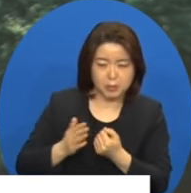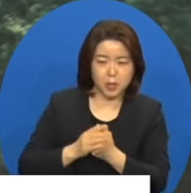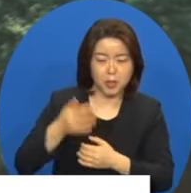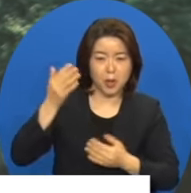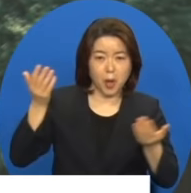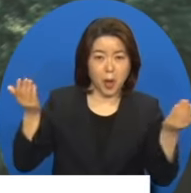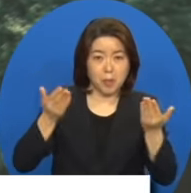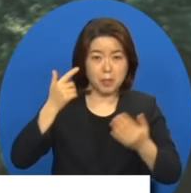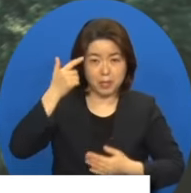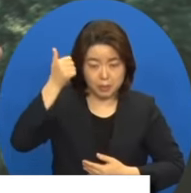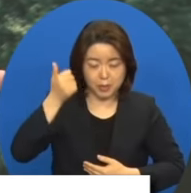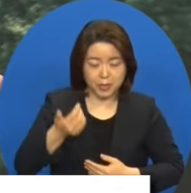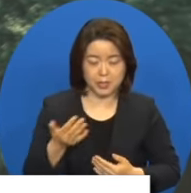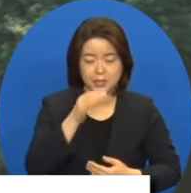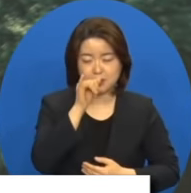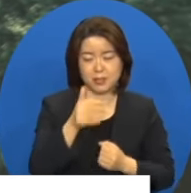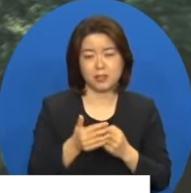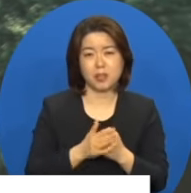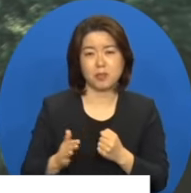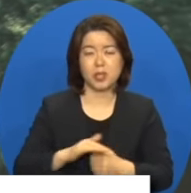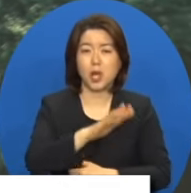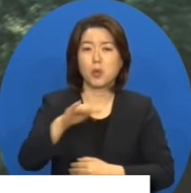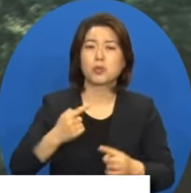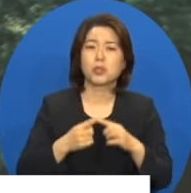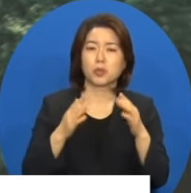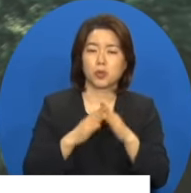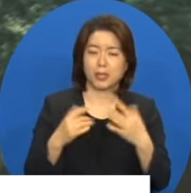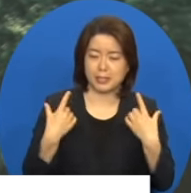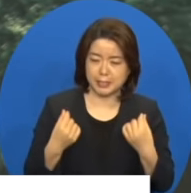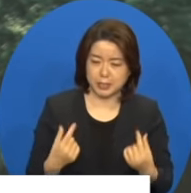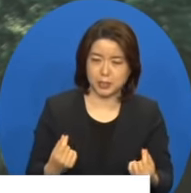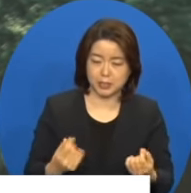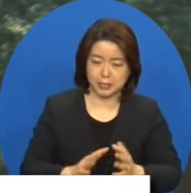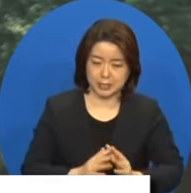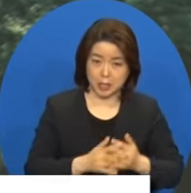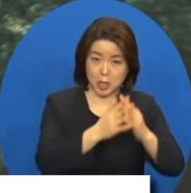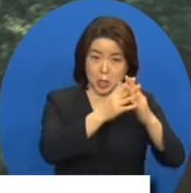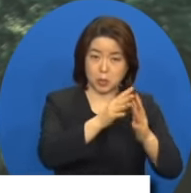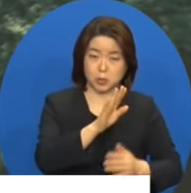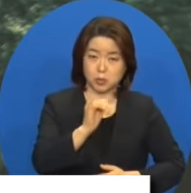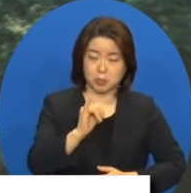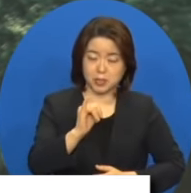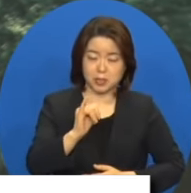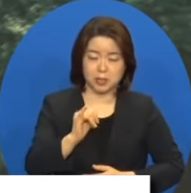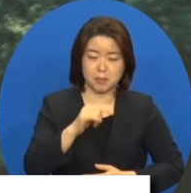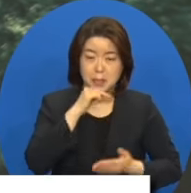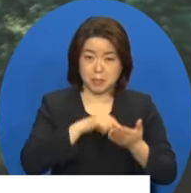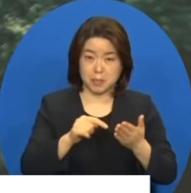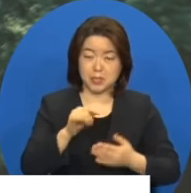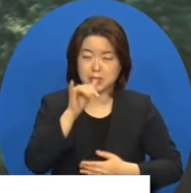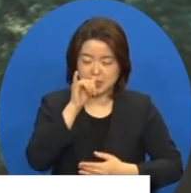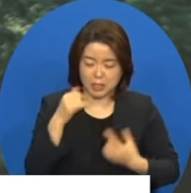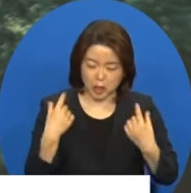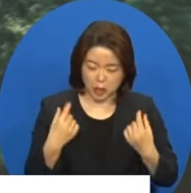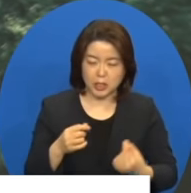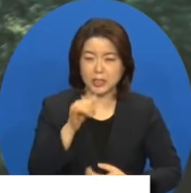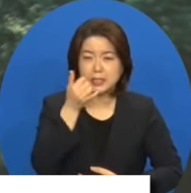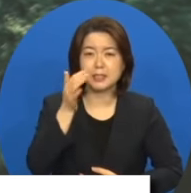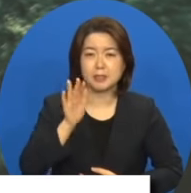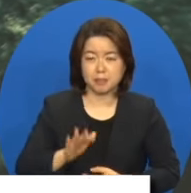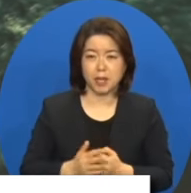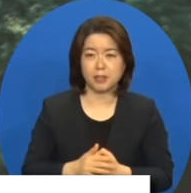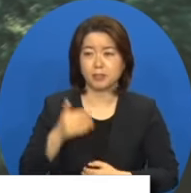때문에 우리 교회가 여전히 건축비 부담이 있는 형편이긴 하지만